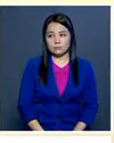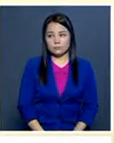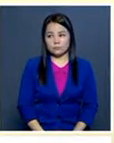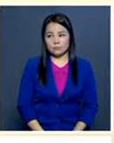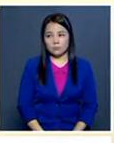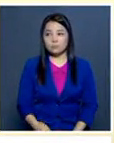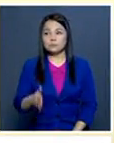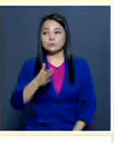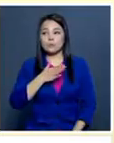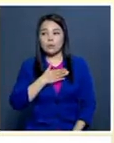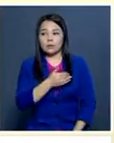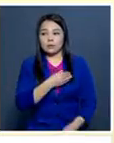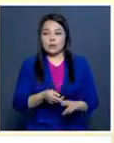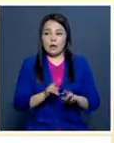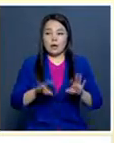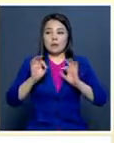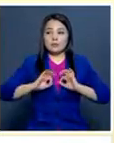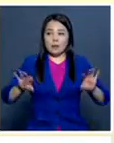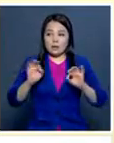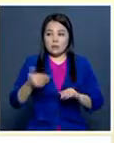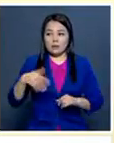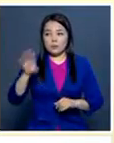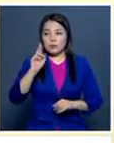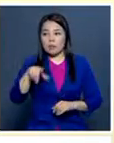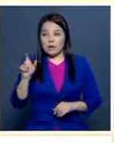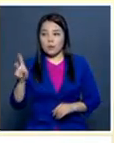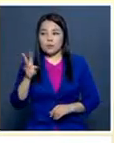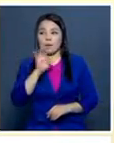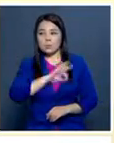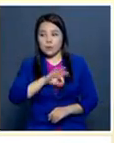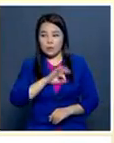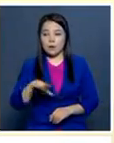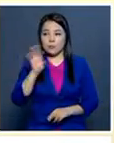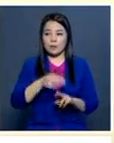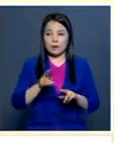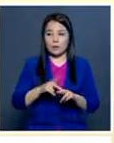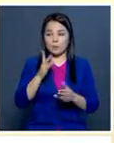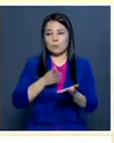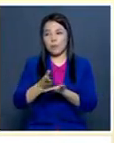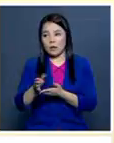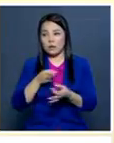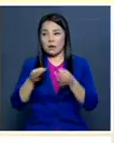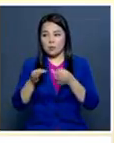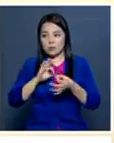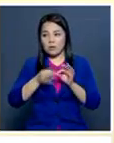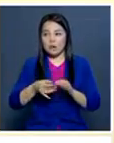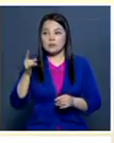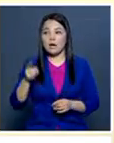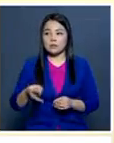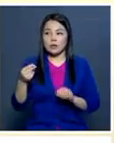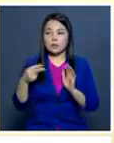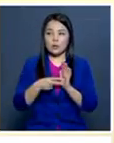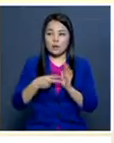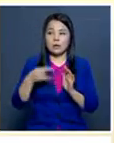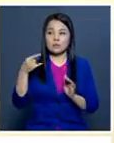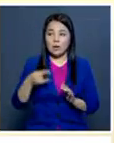Мы проанализировав наши данные поездок наших клиентов, біз тұтынушыларымыздың бір бағыттағы сапарына талдау жасағанбыз. Такси құны әртүрлі